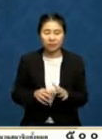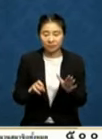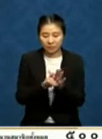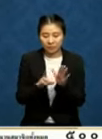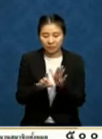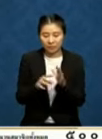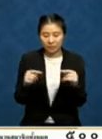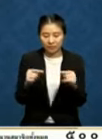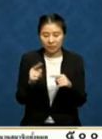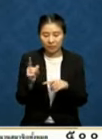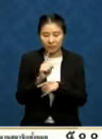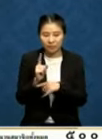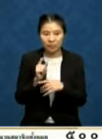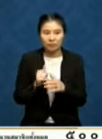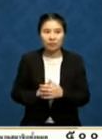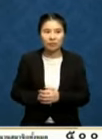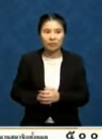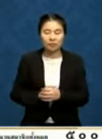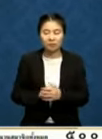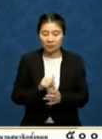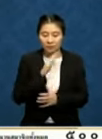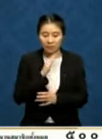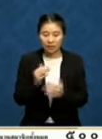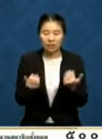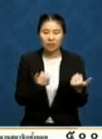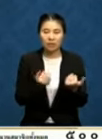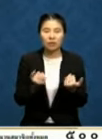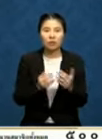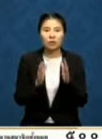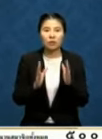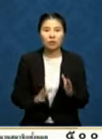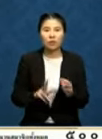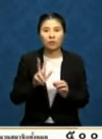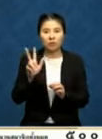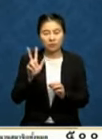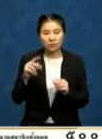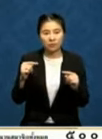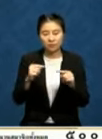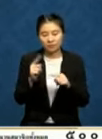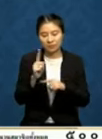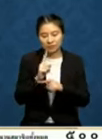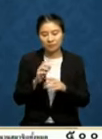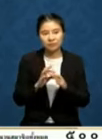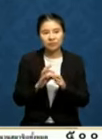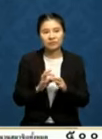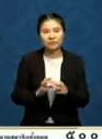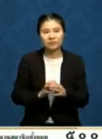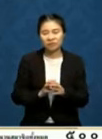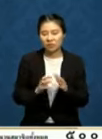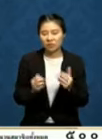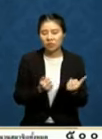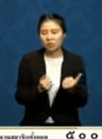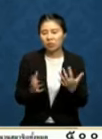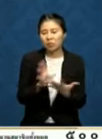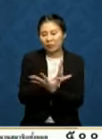ายครับนั่นก็คือว่าเวลาเราตีลูกเราครับคนที่สามครับที่เรากำลังตีนั้นก็คือลูกของทุกๆคน